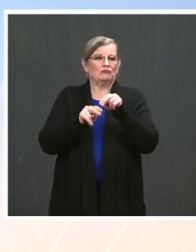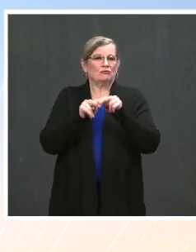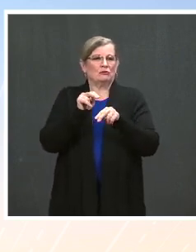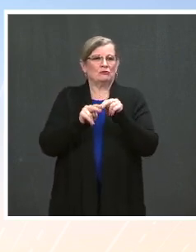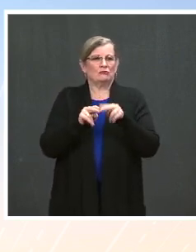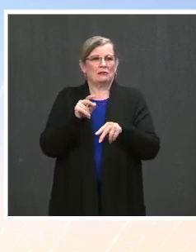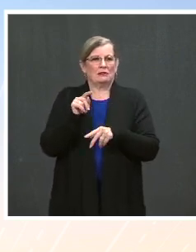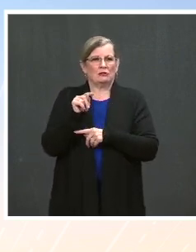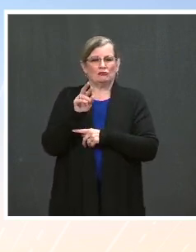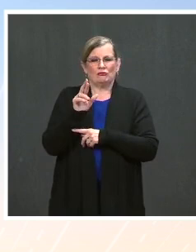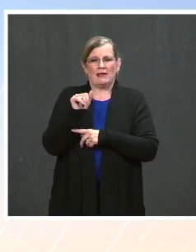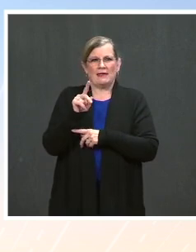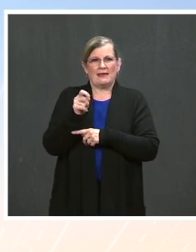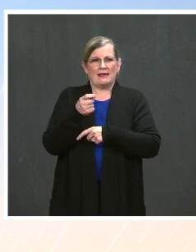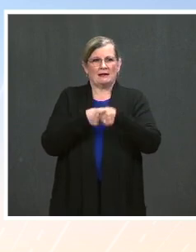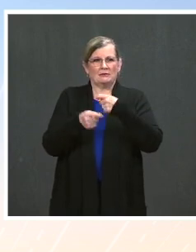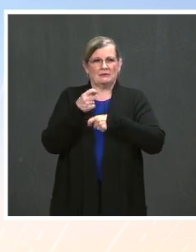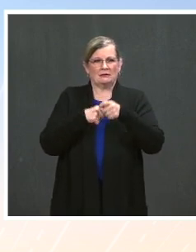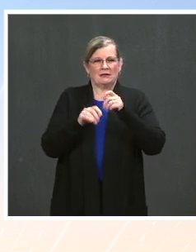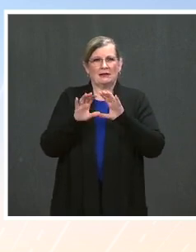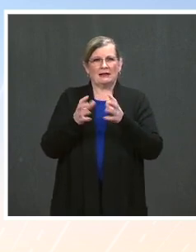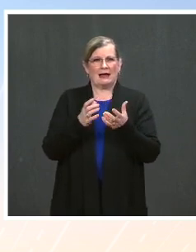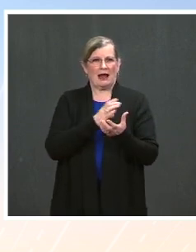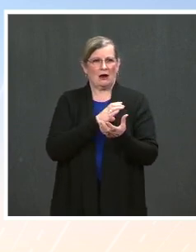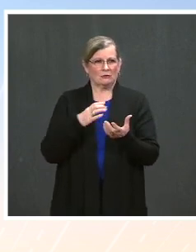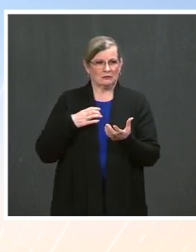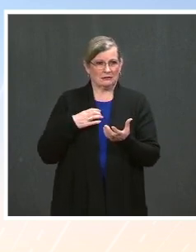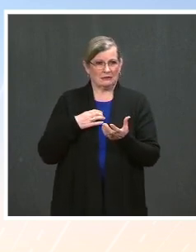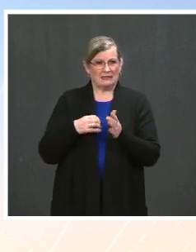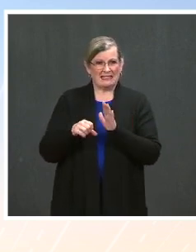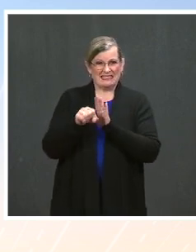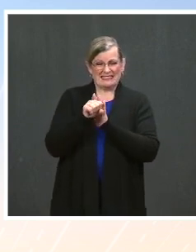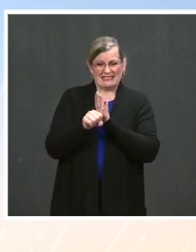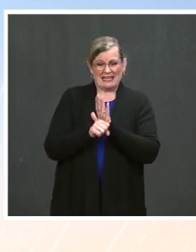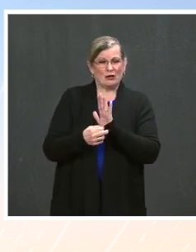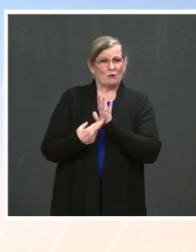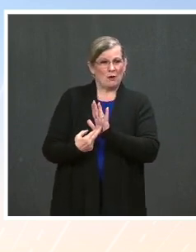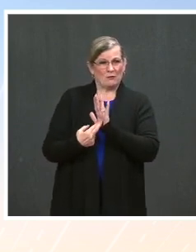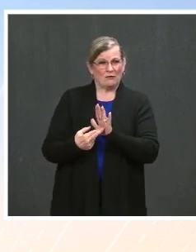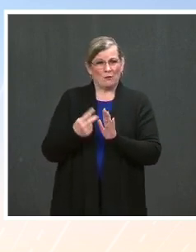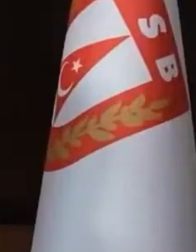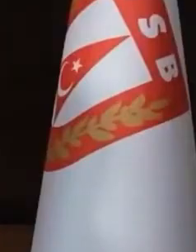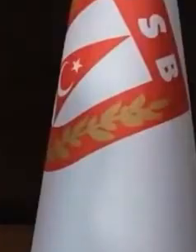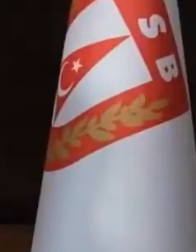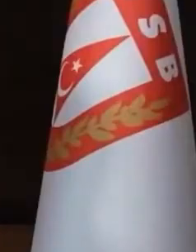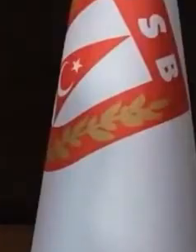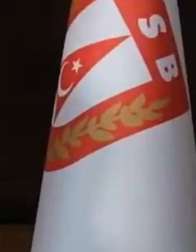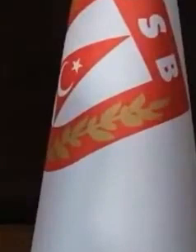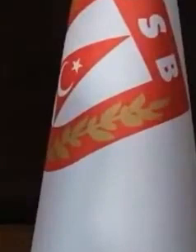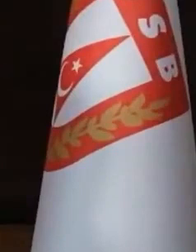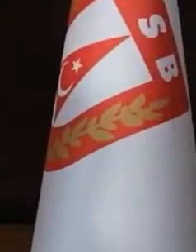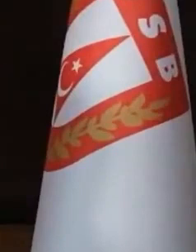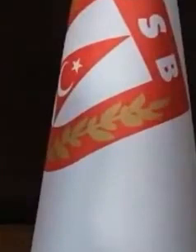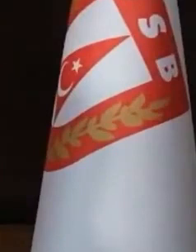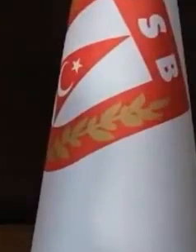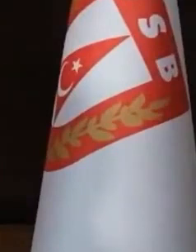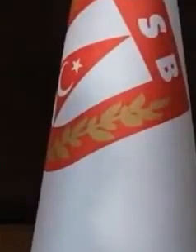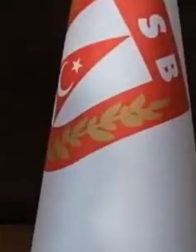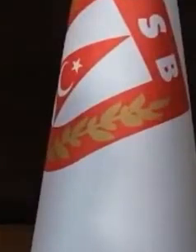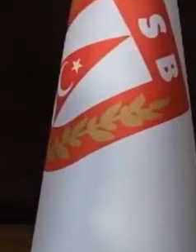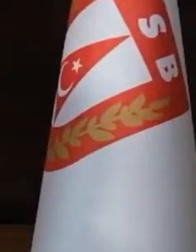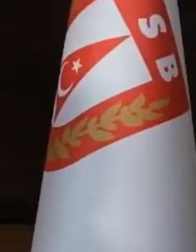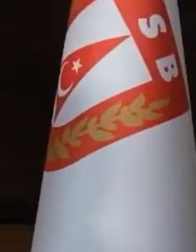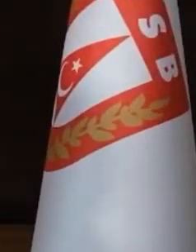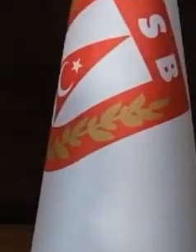sağlayacağını Yazın arkadaşlar göndereceğini açıkladı ifadesini kullandık savunma sanayi